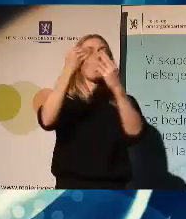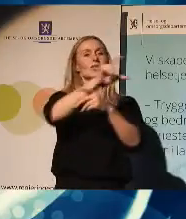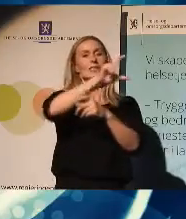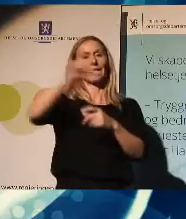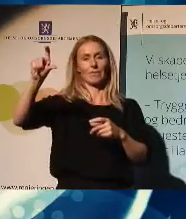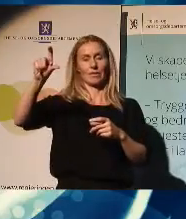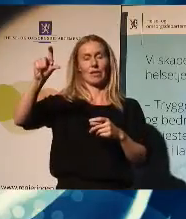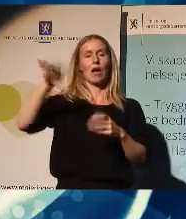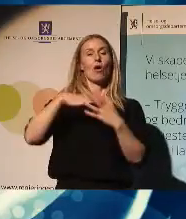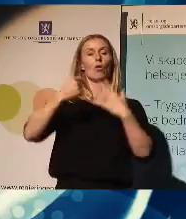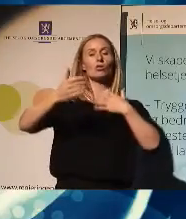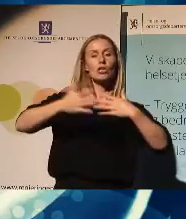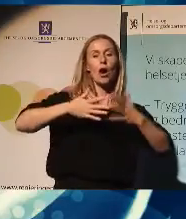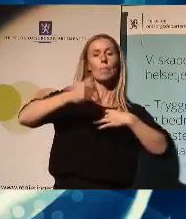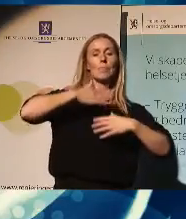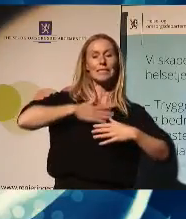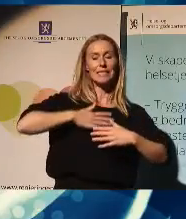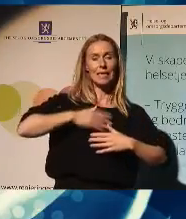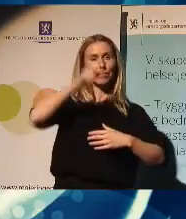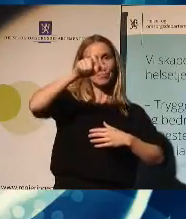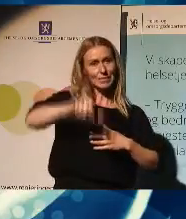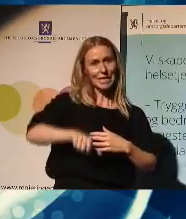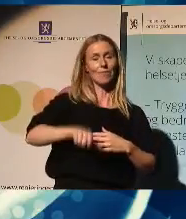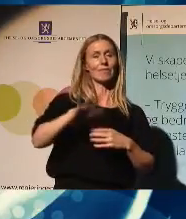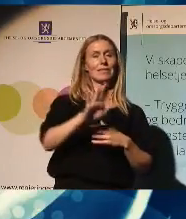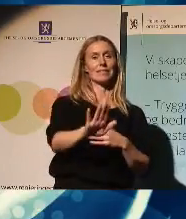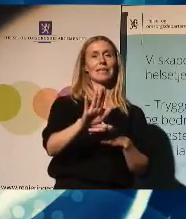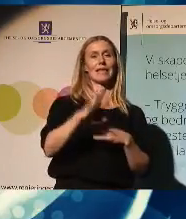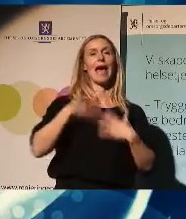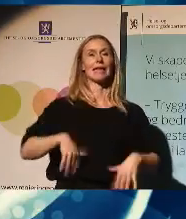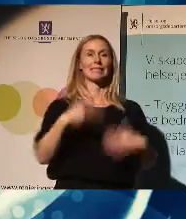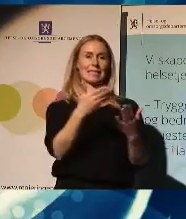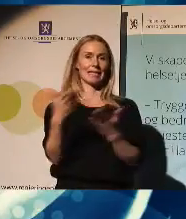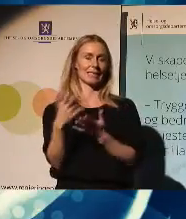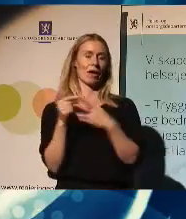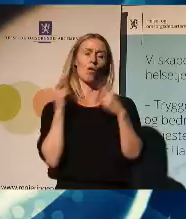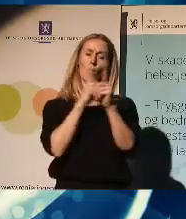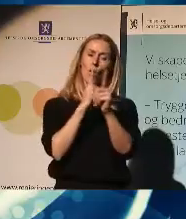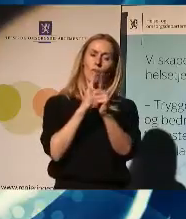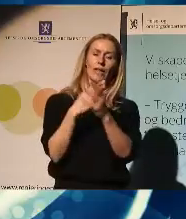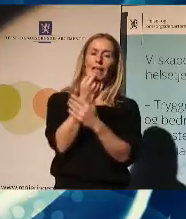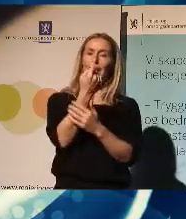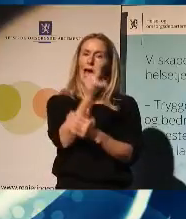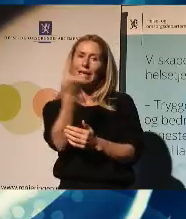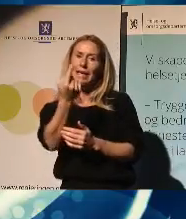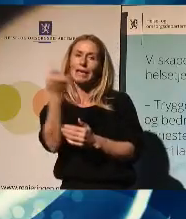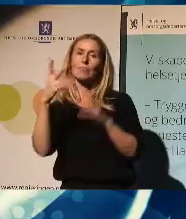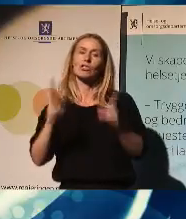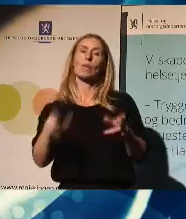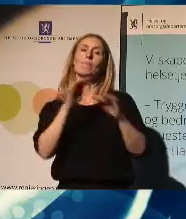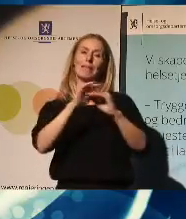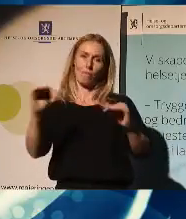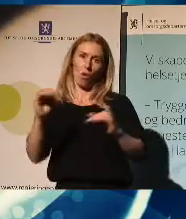skape pasientens helsetjeneste og skape mestring og møte den enkelte på samme nivå.